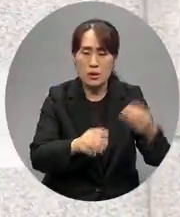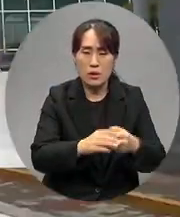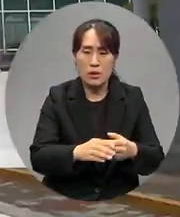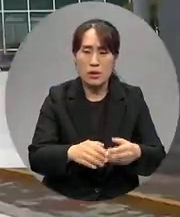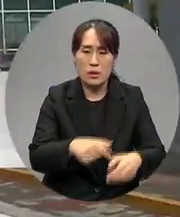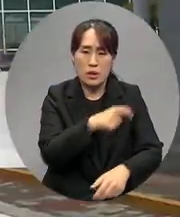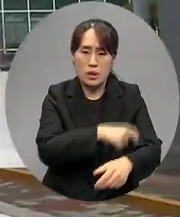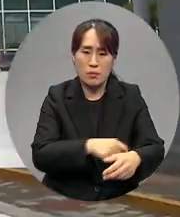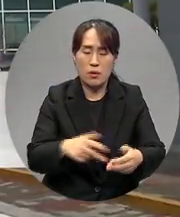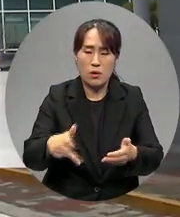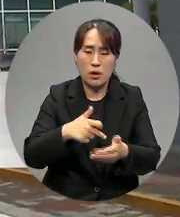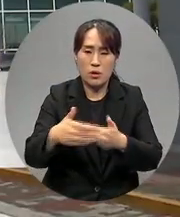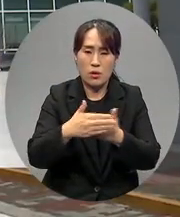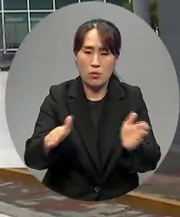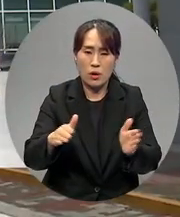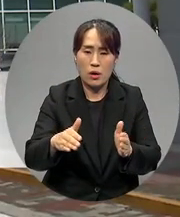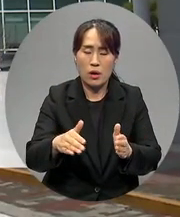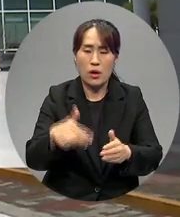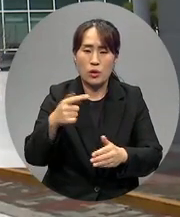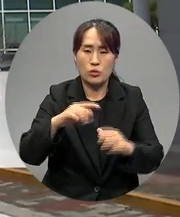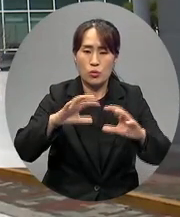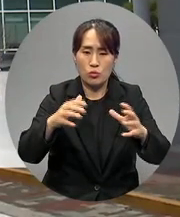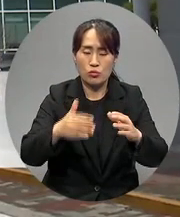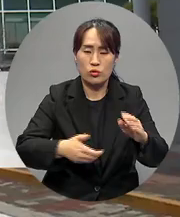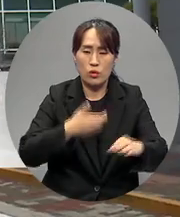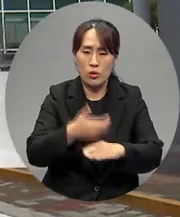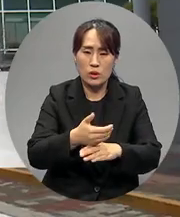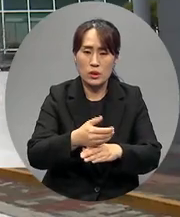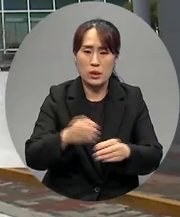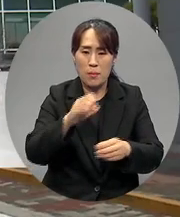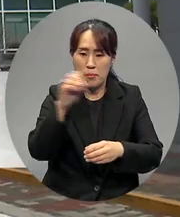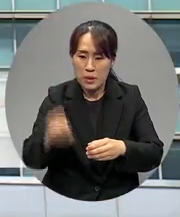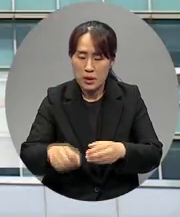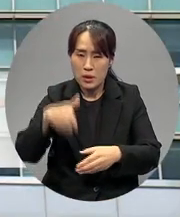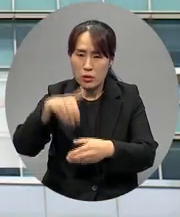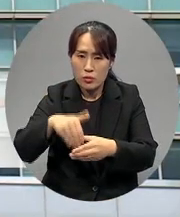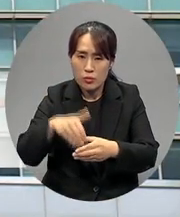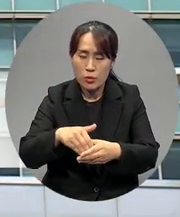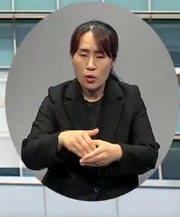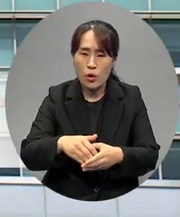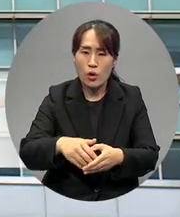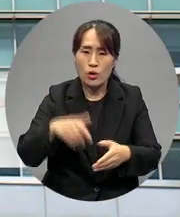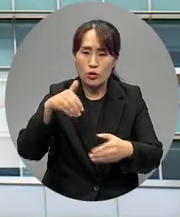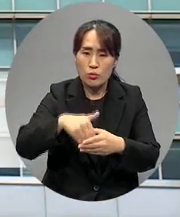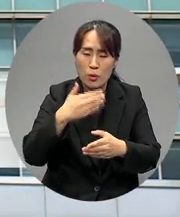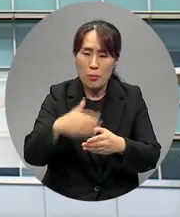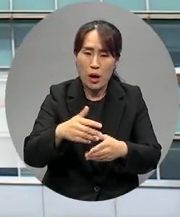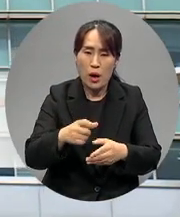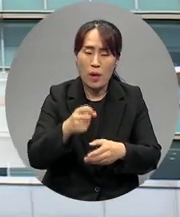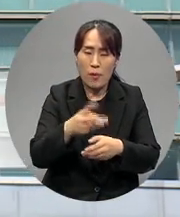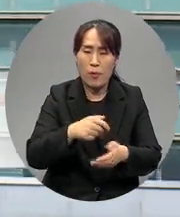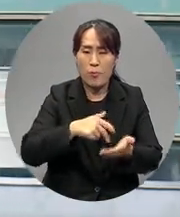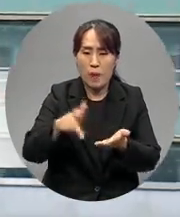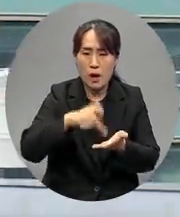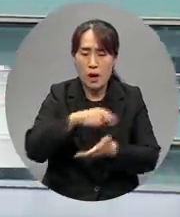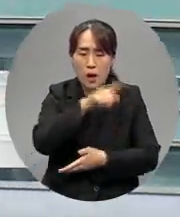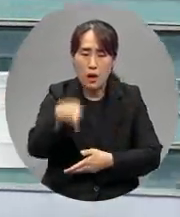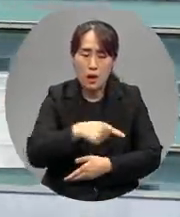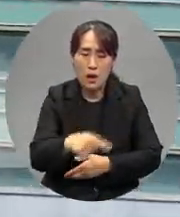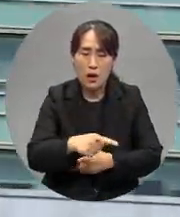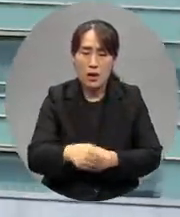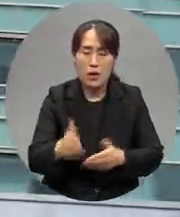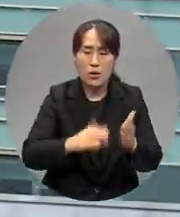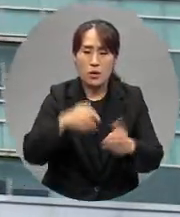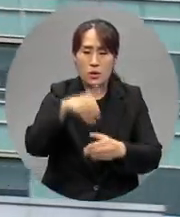단체 채팅방에 조국혁신당 비례대표 순번을 정하는 투표 링크를 공유한 위원장을 공직선거법 위반 혐의로